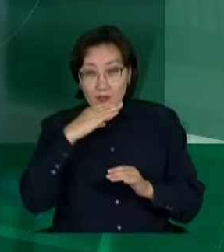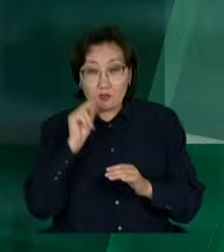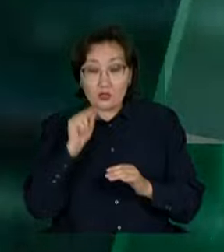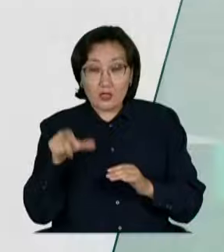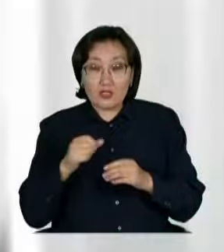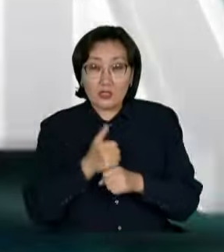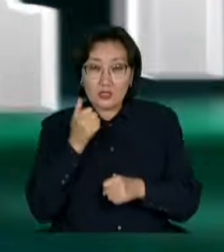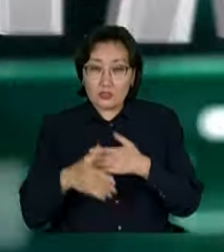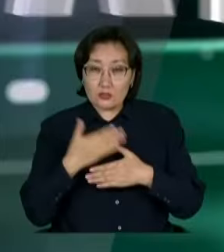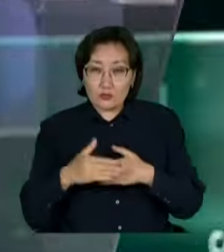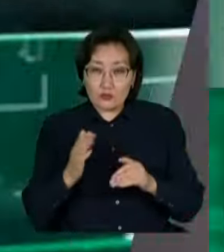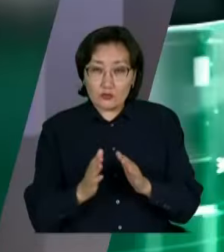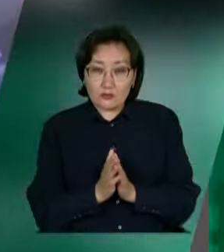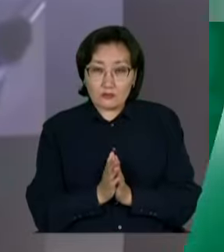сұрайды.